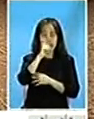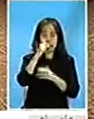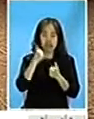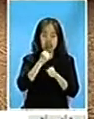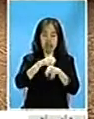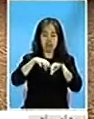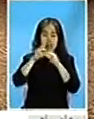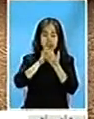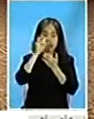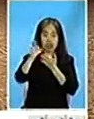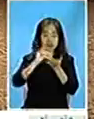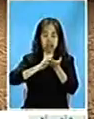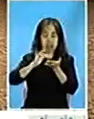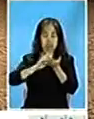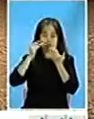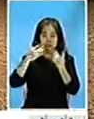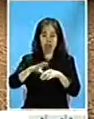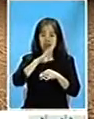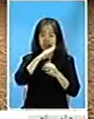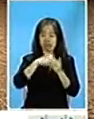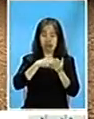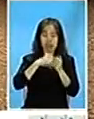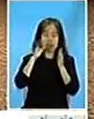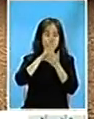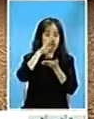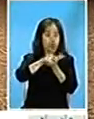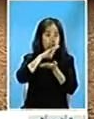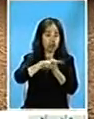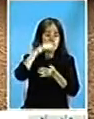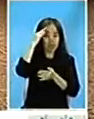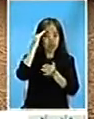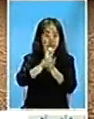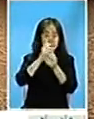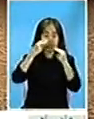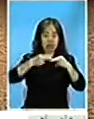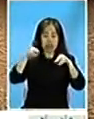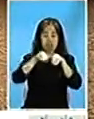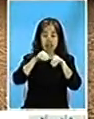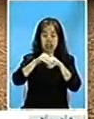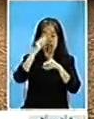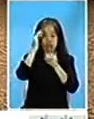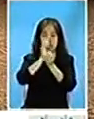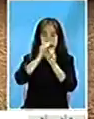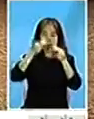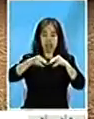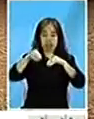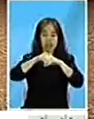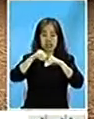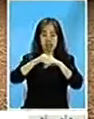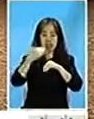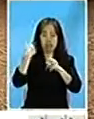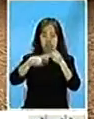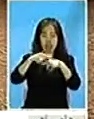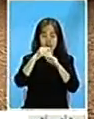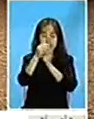จัดซื้อแท็บเล็ตเนี่ยถ้าเราปรับลดแล้วนะคะเอาแค่โรงเรียนตำรวจตะเวนชายแดนดิฉันยกตัวอย่างนะคะโรงเรียนตำรวจตะเวนชายแดนมาชี้แจงว่